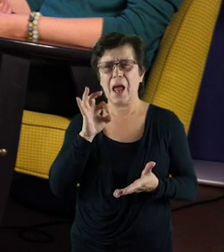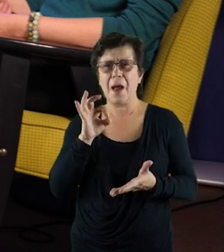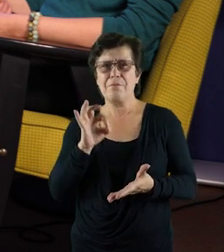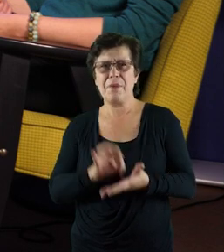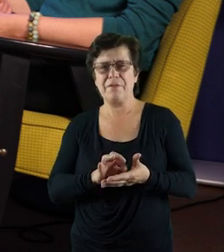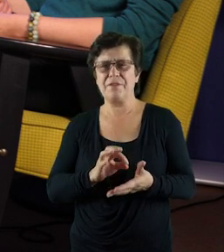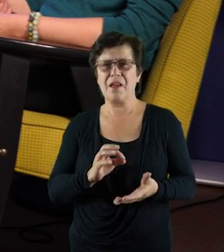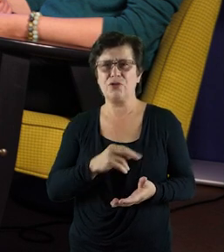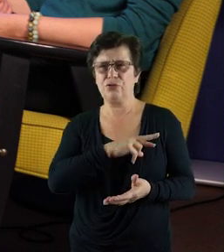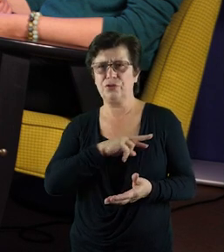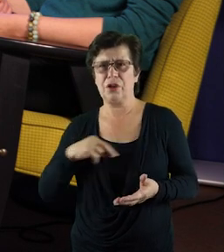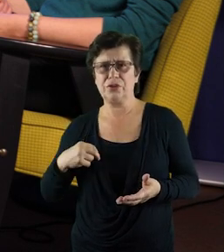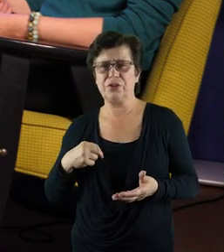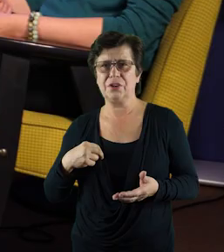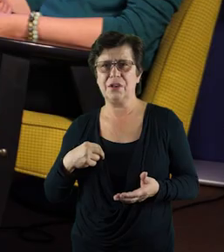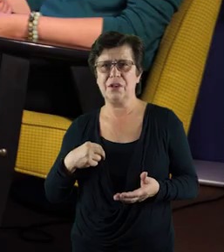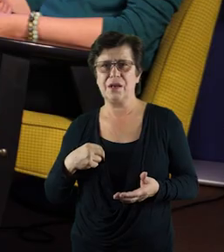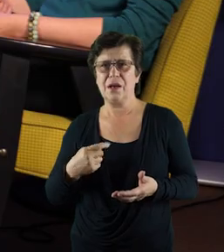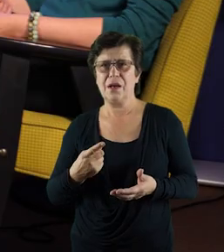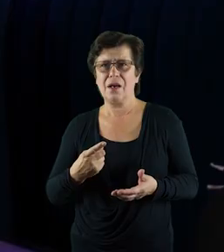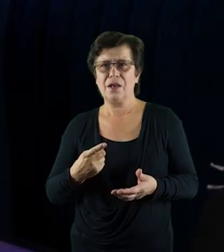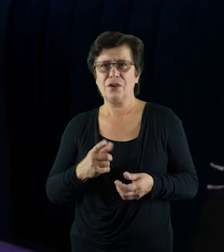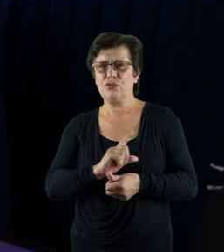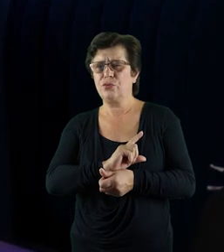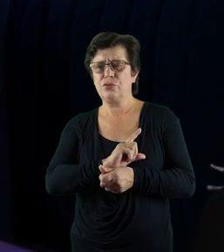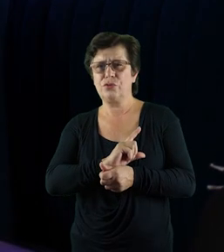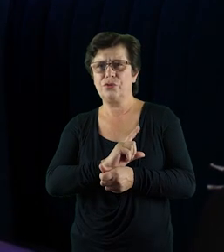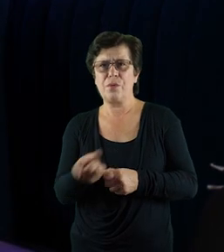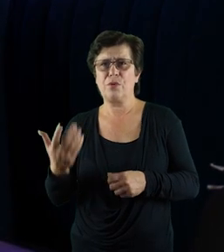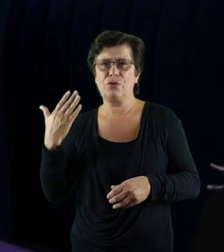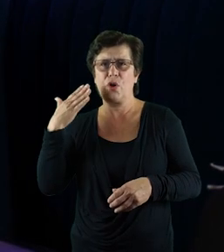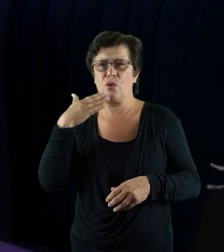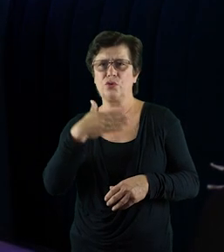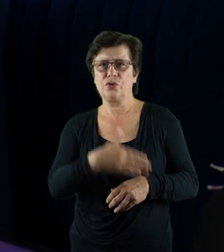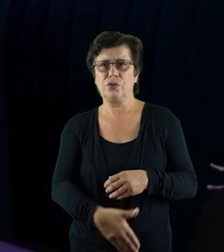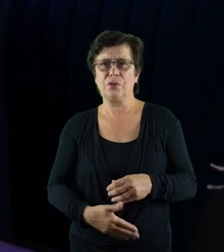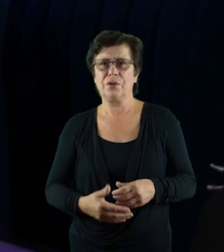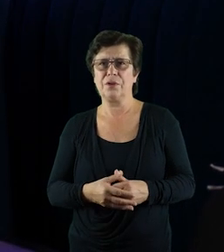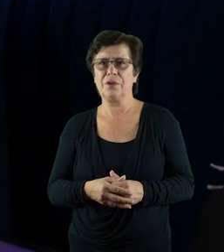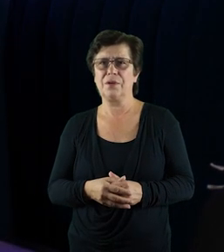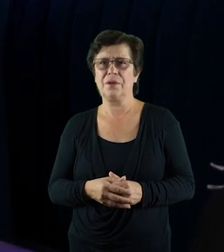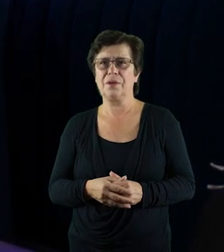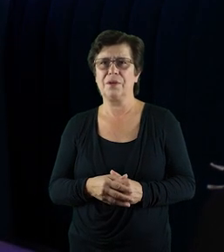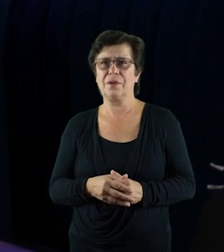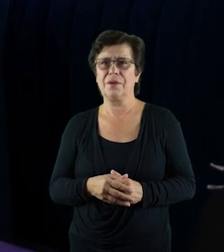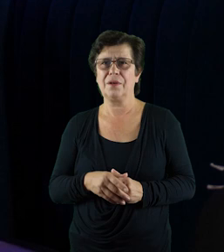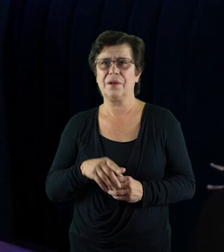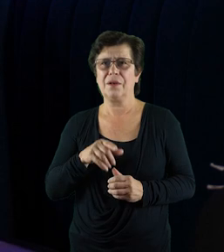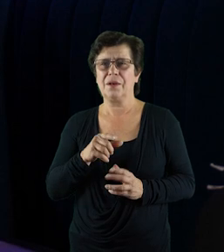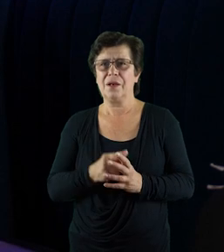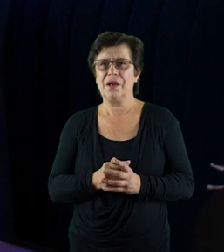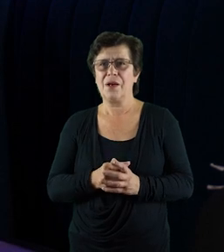taki zapłon właściwie, tak, to się tak, zapaliło i zgasło. Tak, tak, tak. To też jest, powiem jak Różewicz, to też